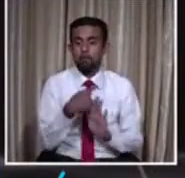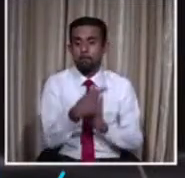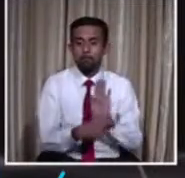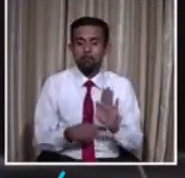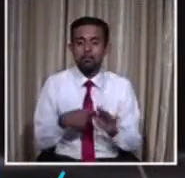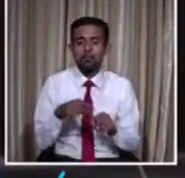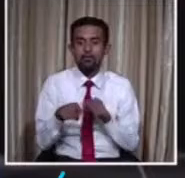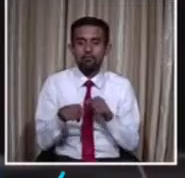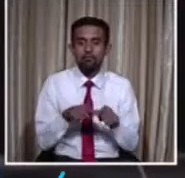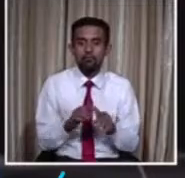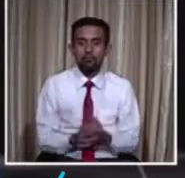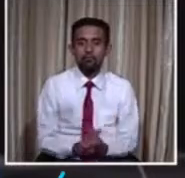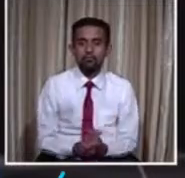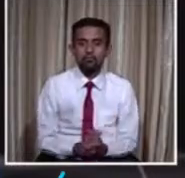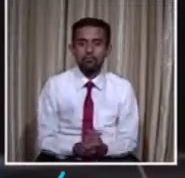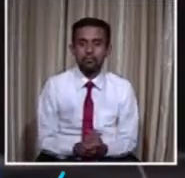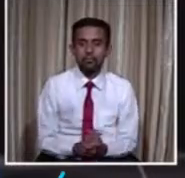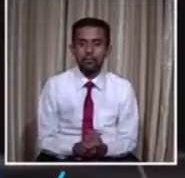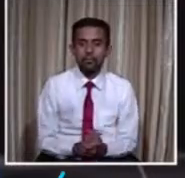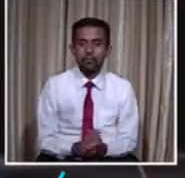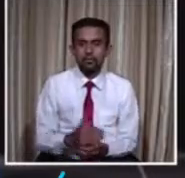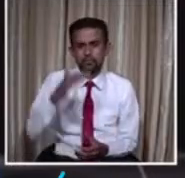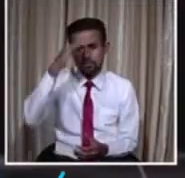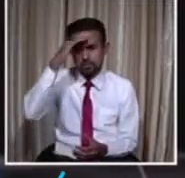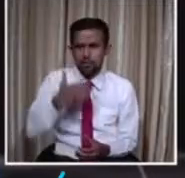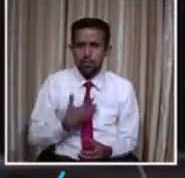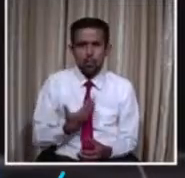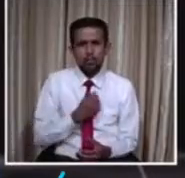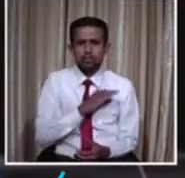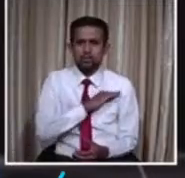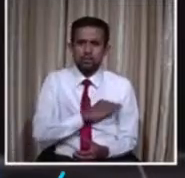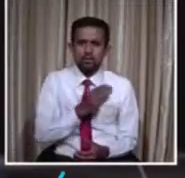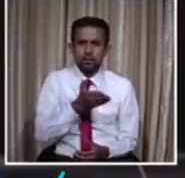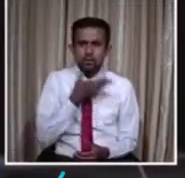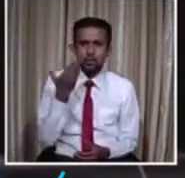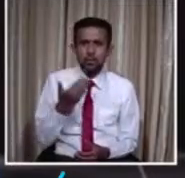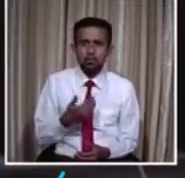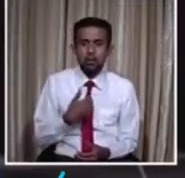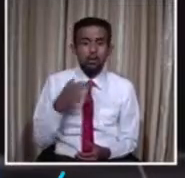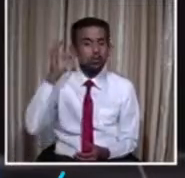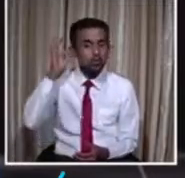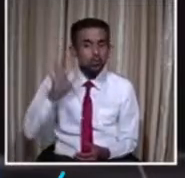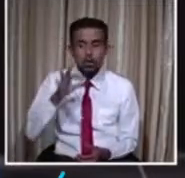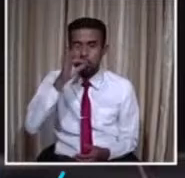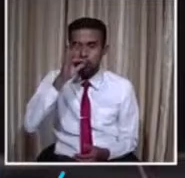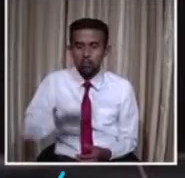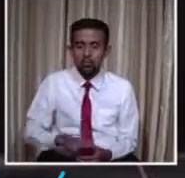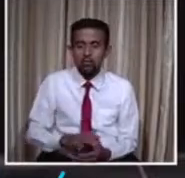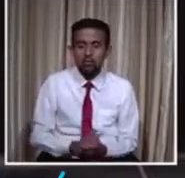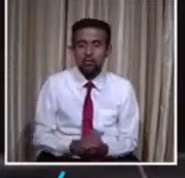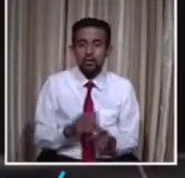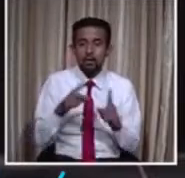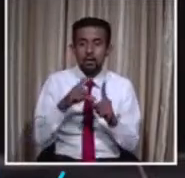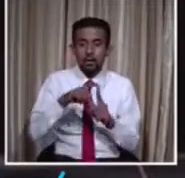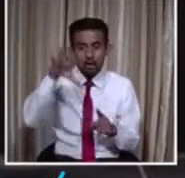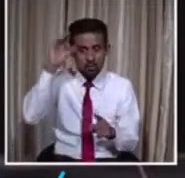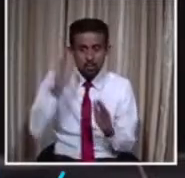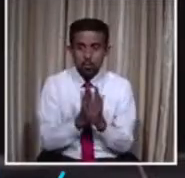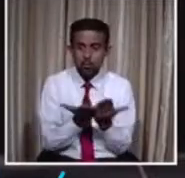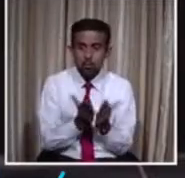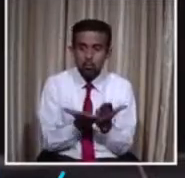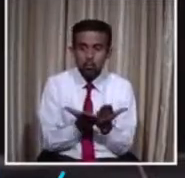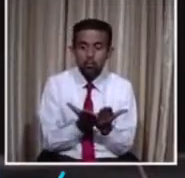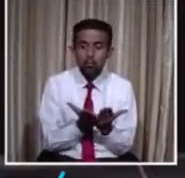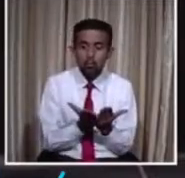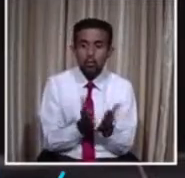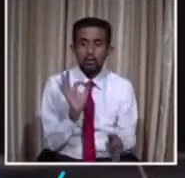evidi karu mandiri tu muni mata orang dia daraga nianna puluan. Mage duai putai. Adya apa ni ke upakarana tika potpat